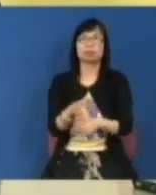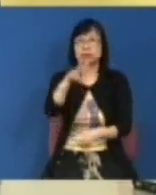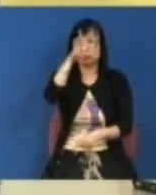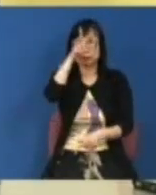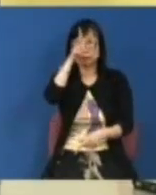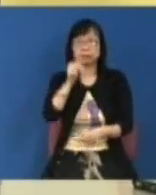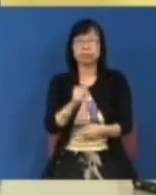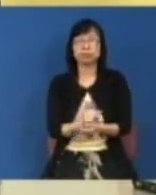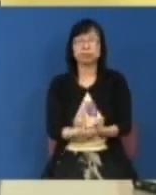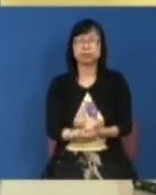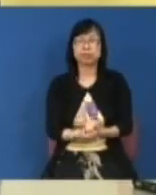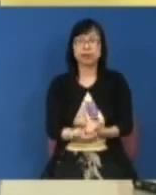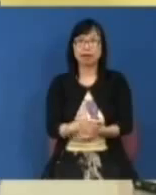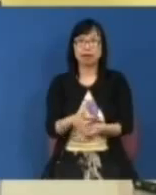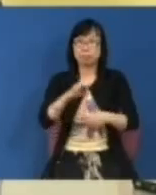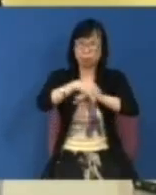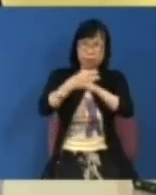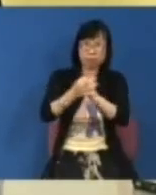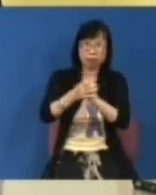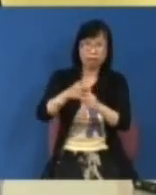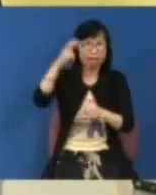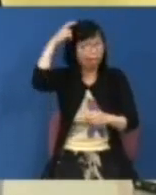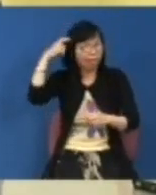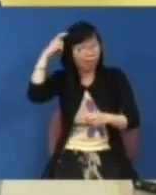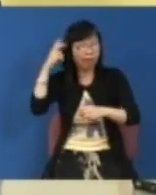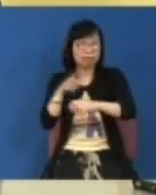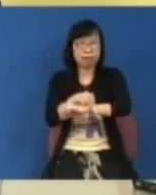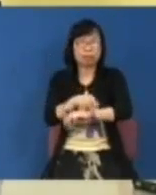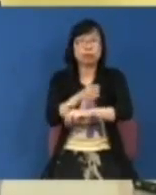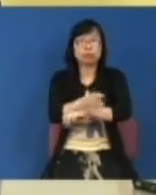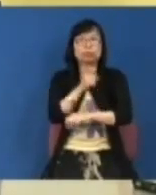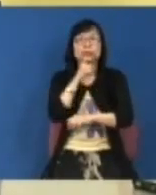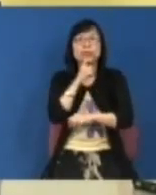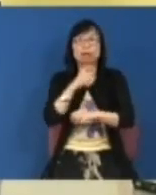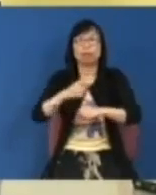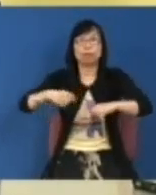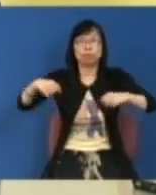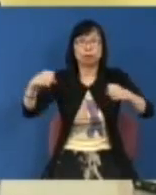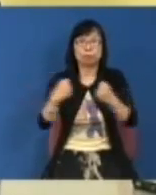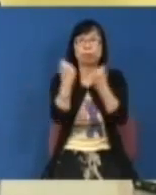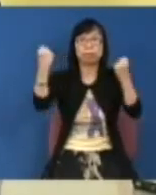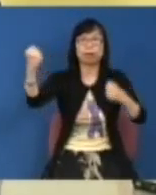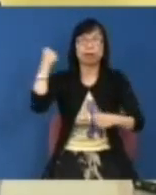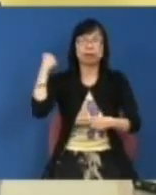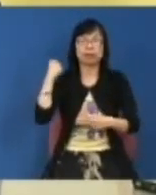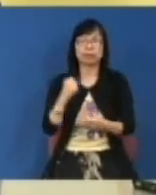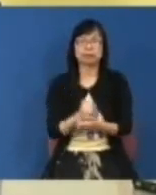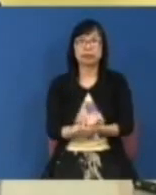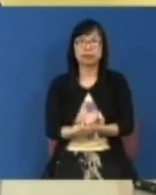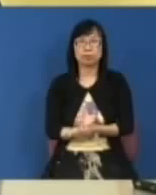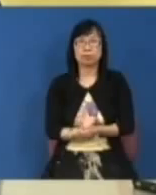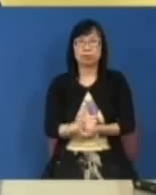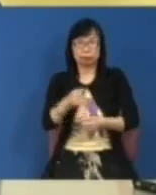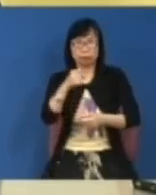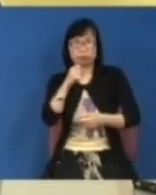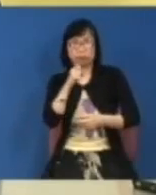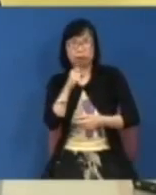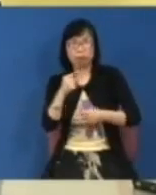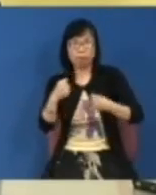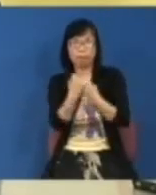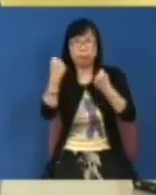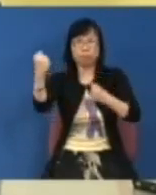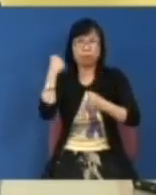咗啦。當然唔係淨係國家機器，黑社會都有暴力啦。即係佢係要用武力令到佢嘅目的